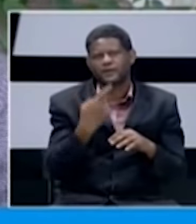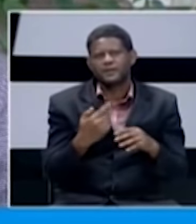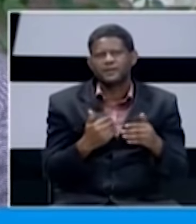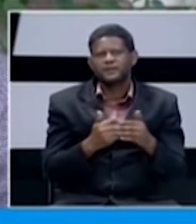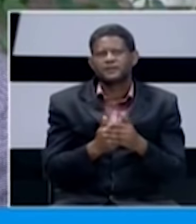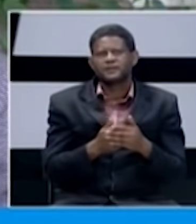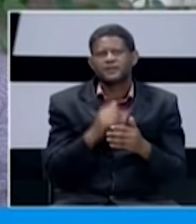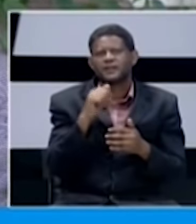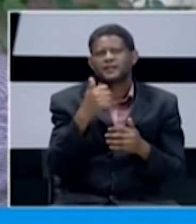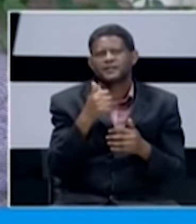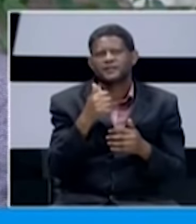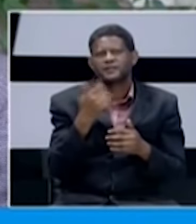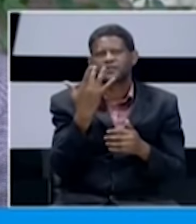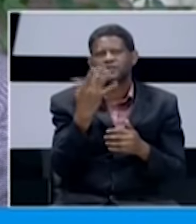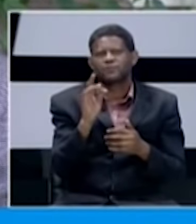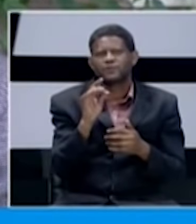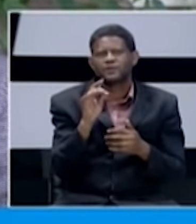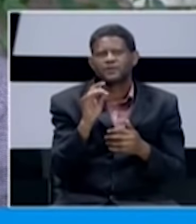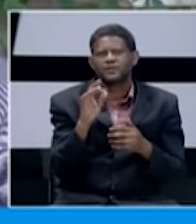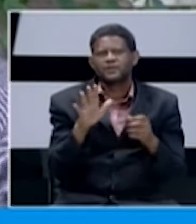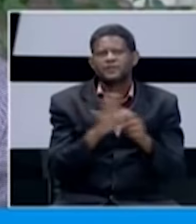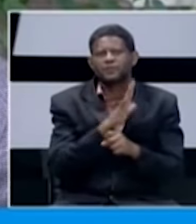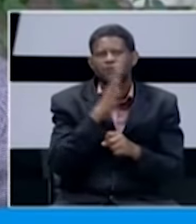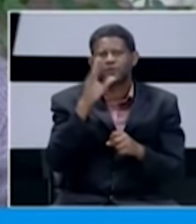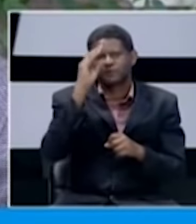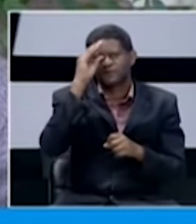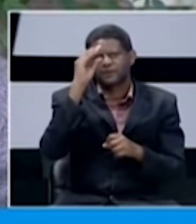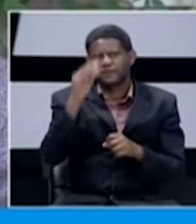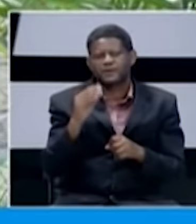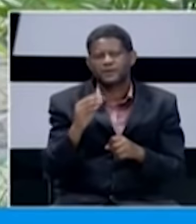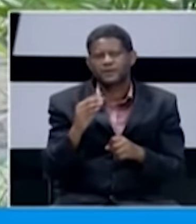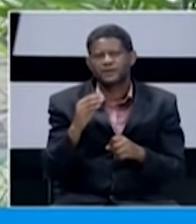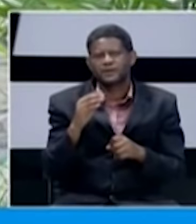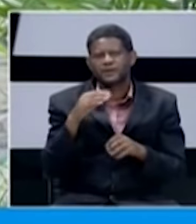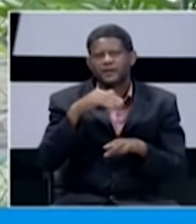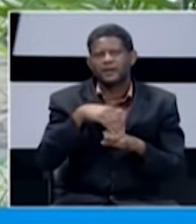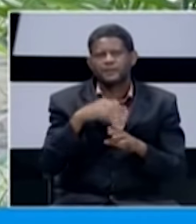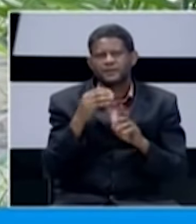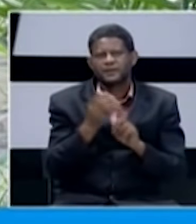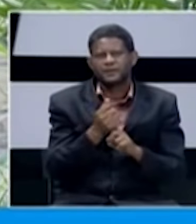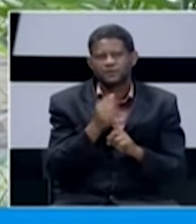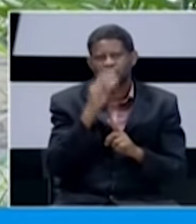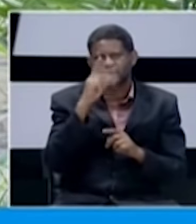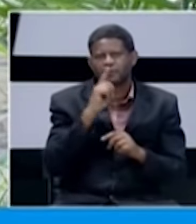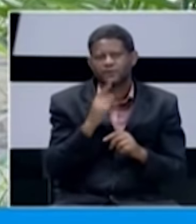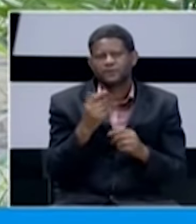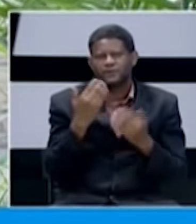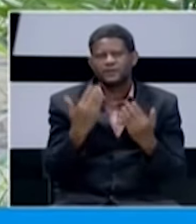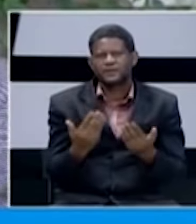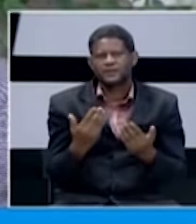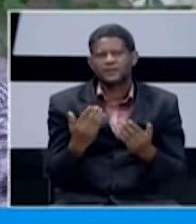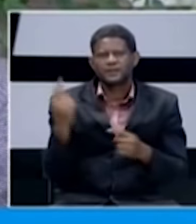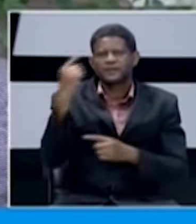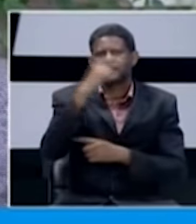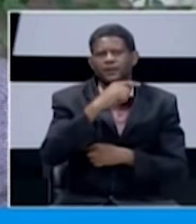ዘቕረበ 18 ዘይመልኡ ሰባት ኣብ ዝተተሓዘሉ ግዜ ማለት እዩ ቀፂሉ ሕዚ